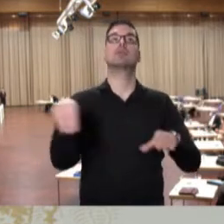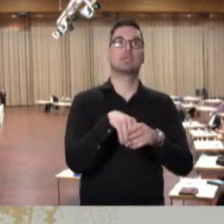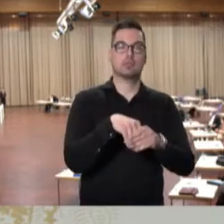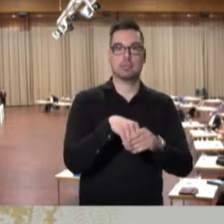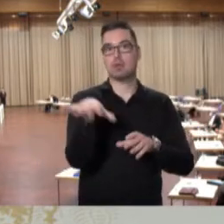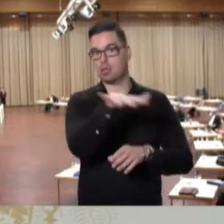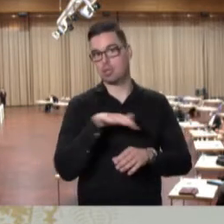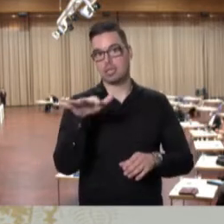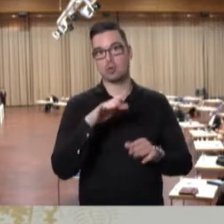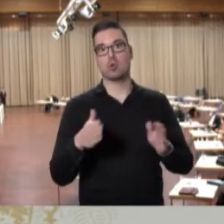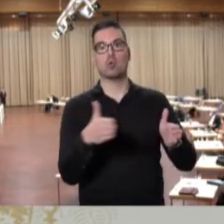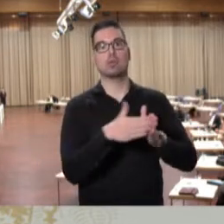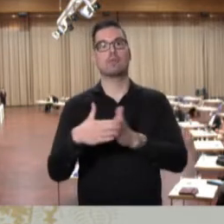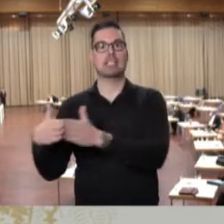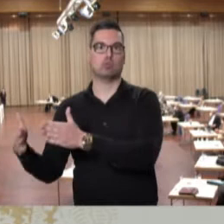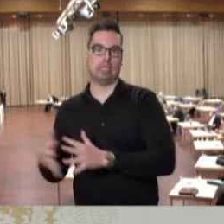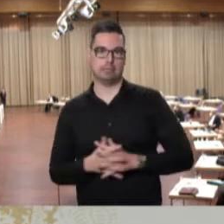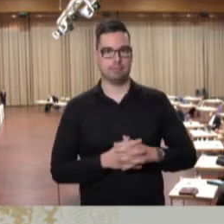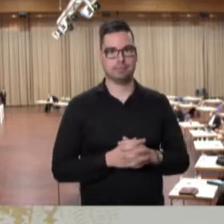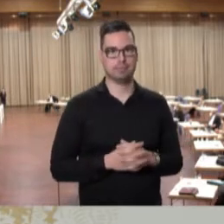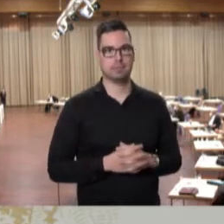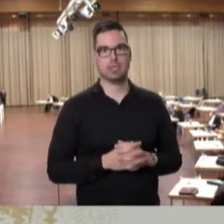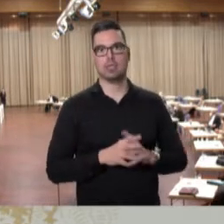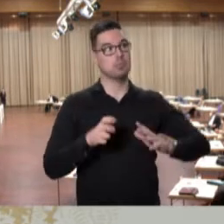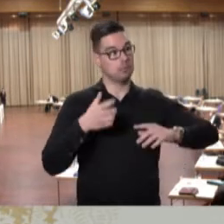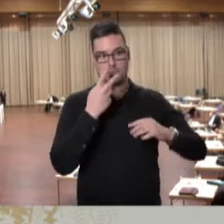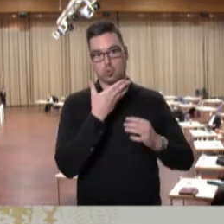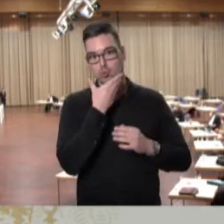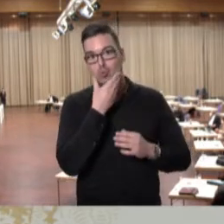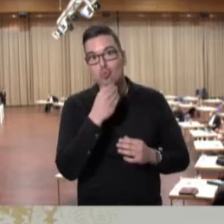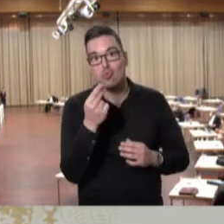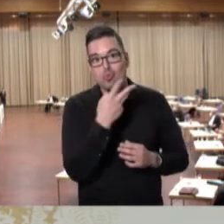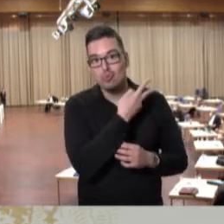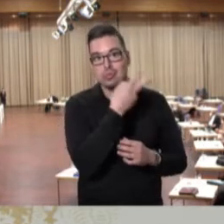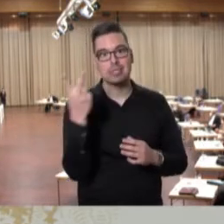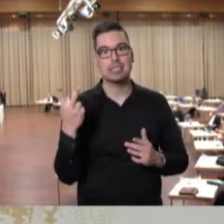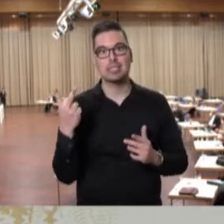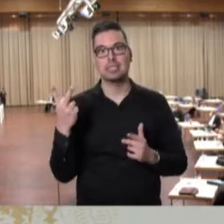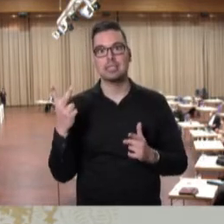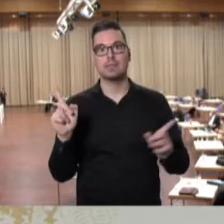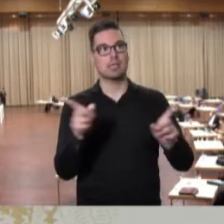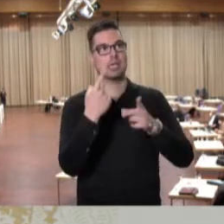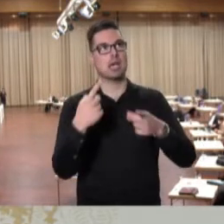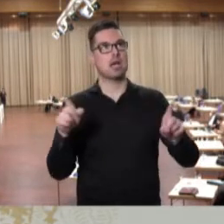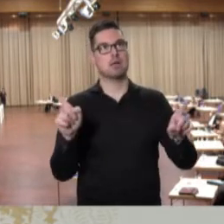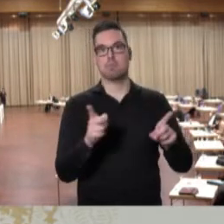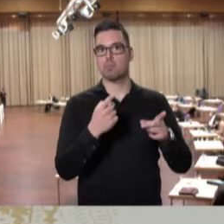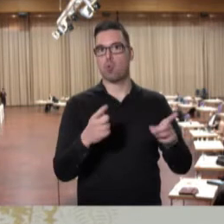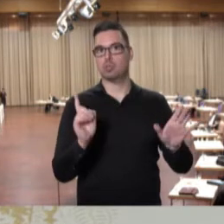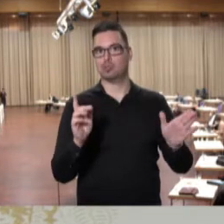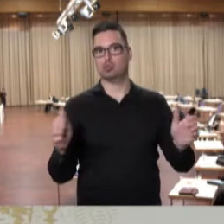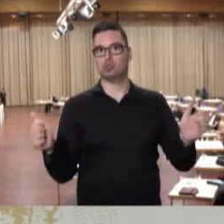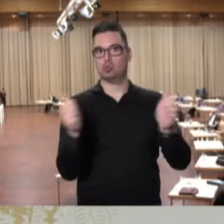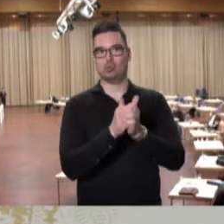dankesworte aus den koalitionsfraktionen das ist immer wieder schön zu sehen wie harmonisch regierung und landtagsabgeordnete